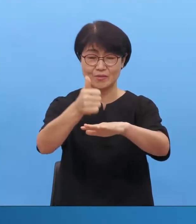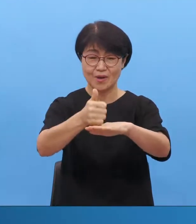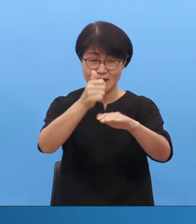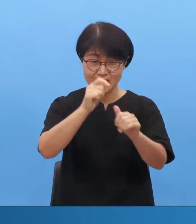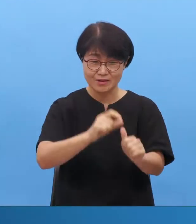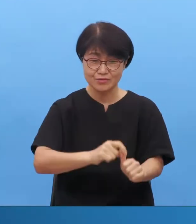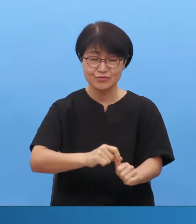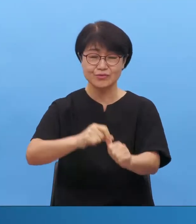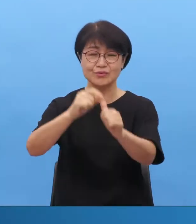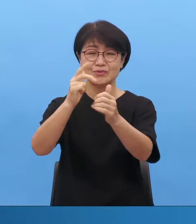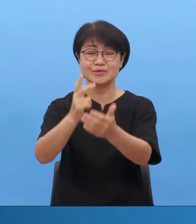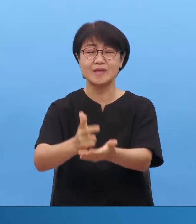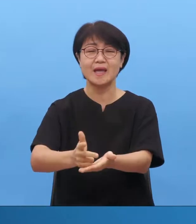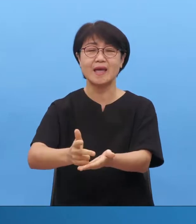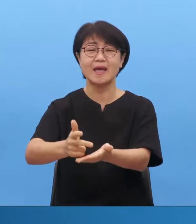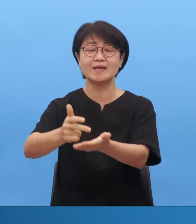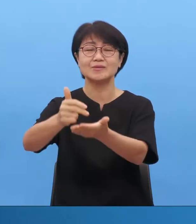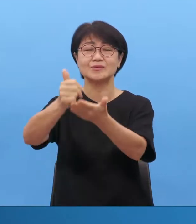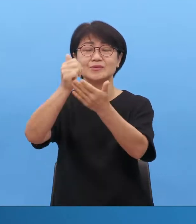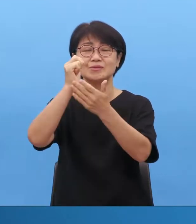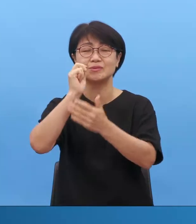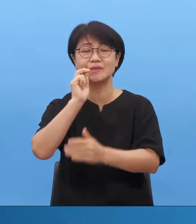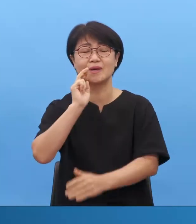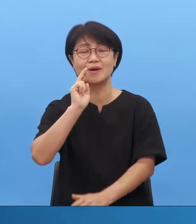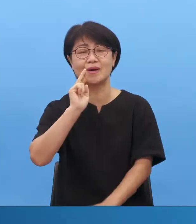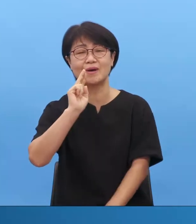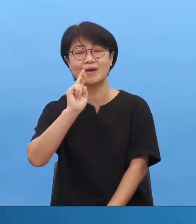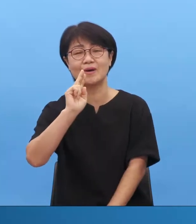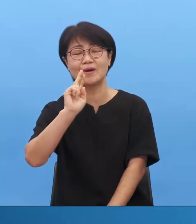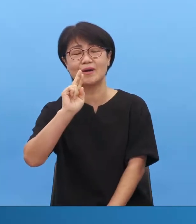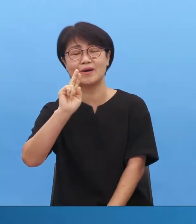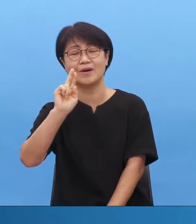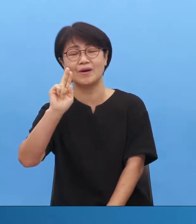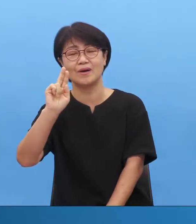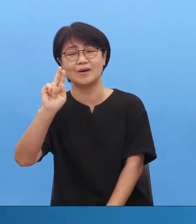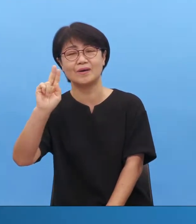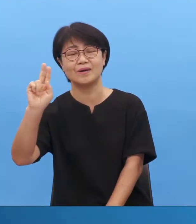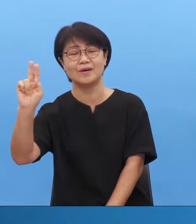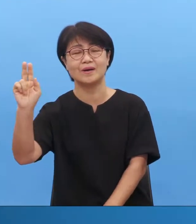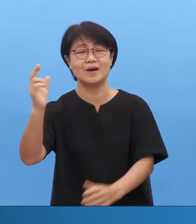전능하신 왕 곳에 주여